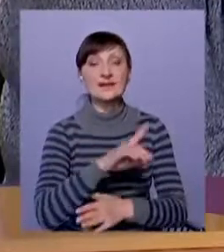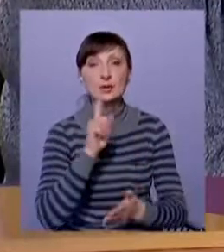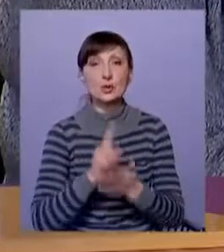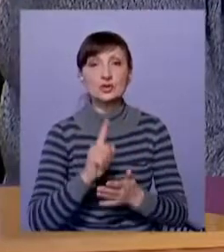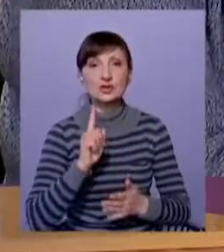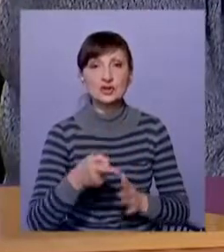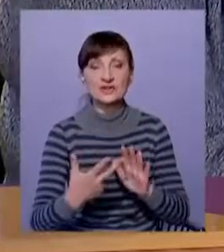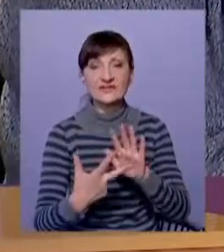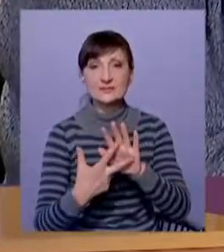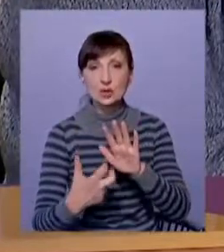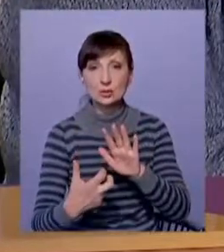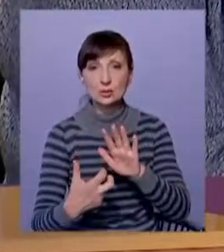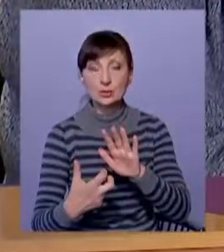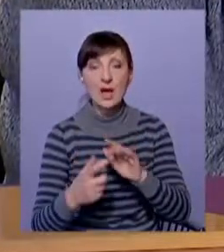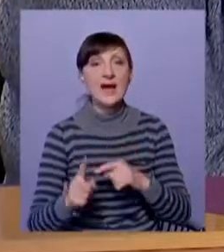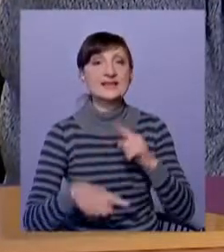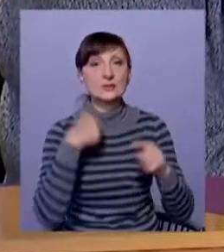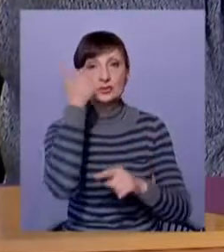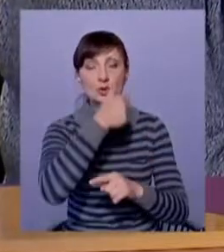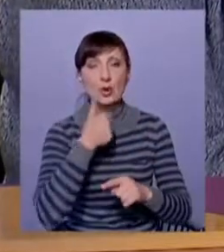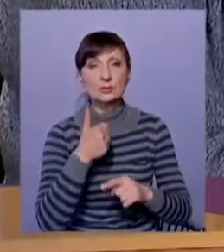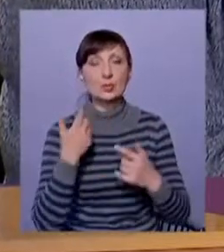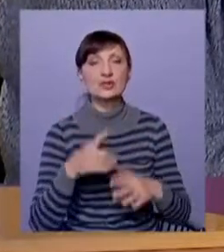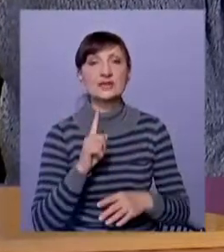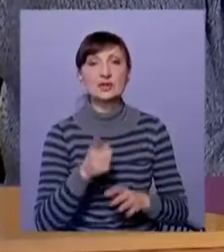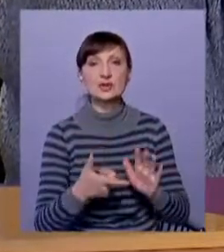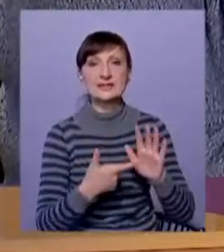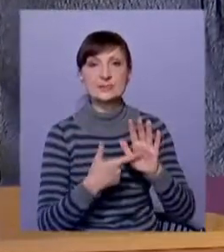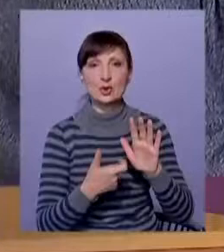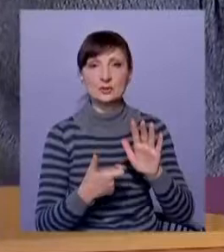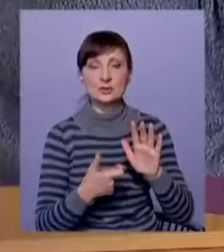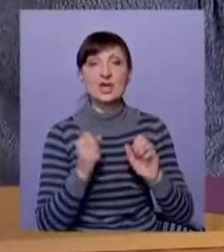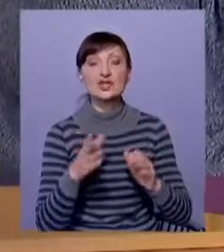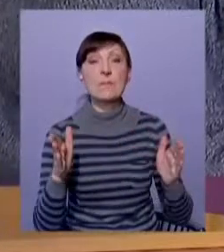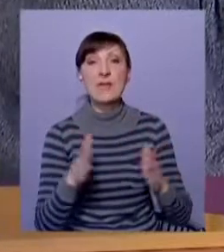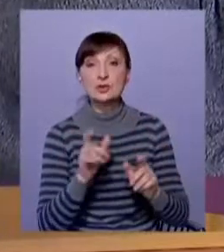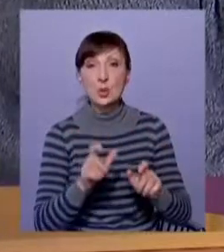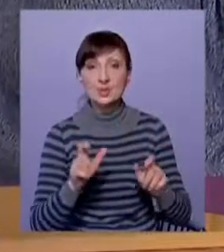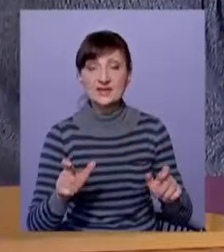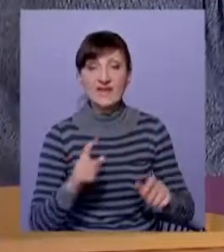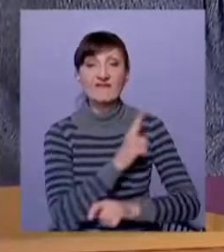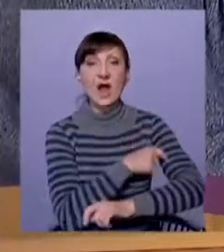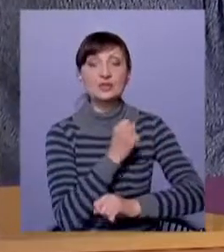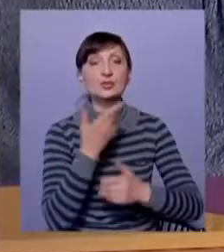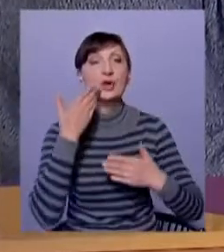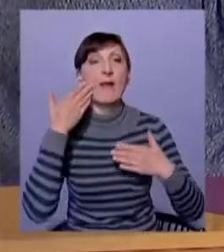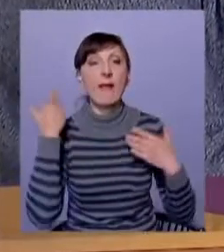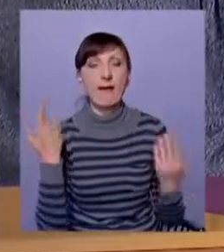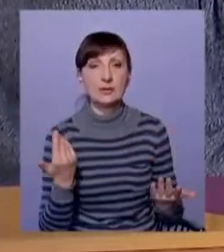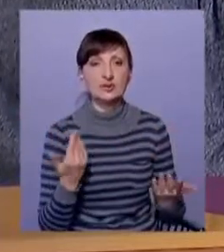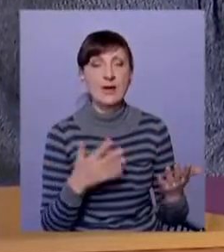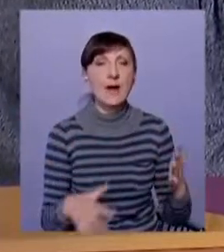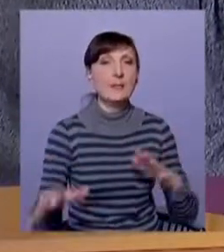1800, на следующий год стоит индикатор 1700. И чем меньше населения, населения, соответственно, врачу будет удобнее